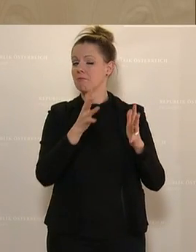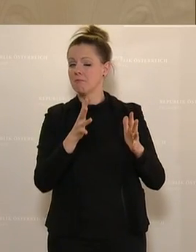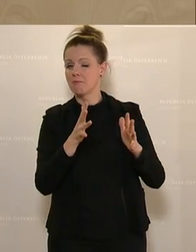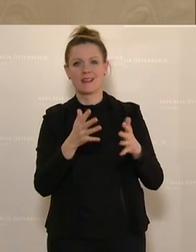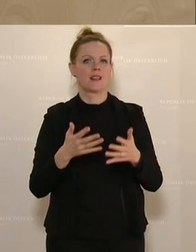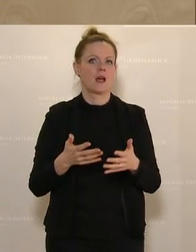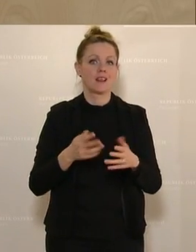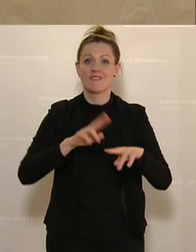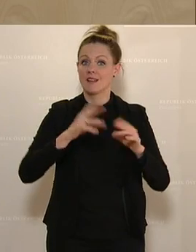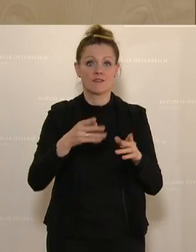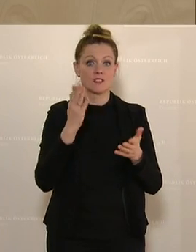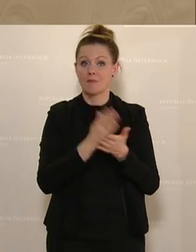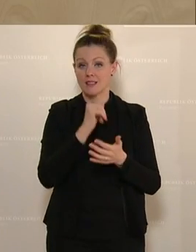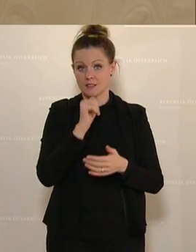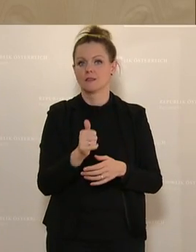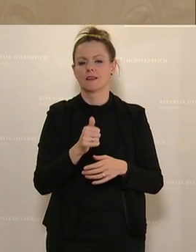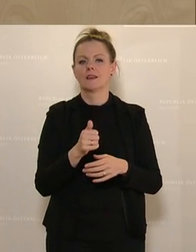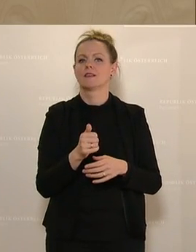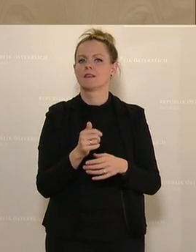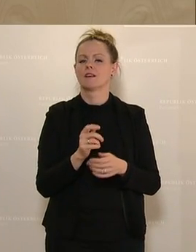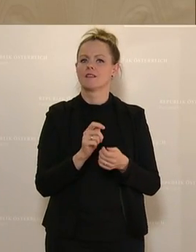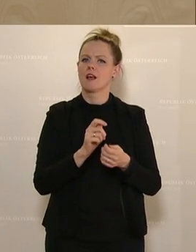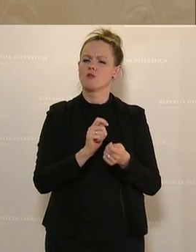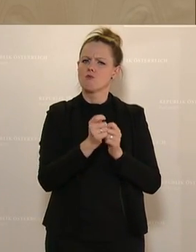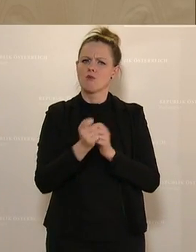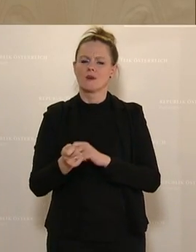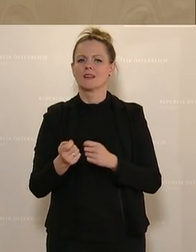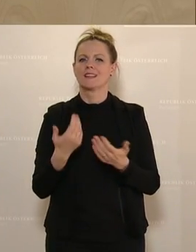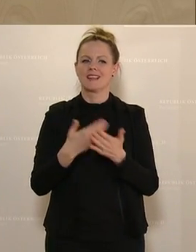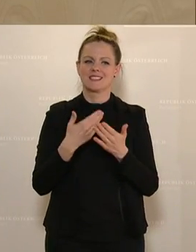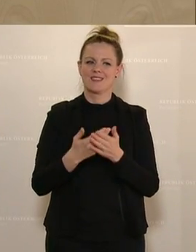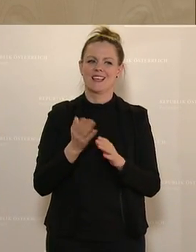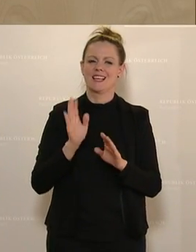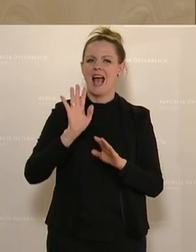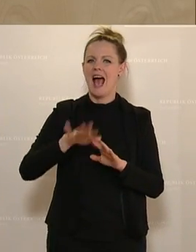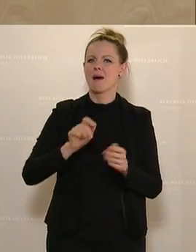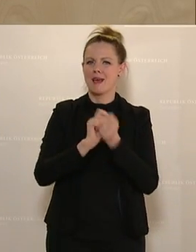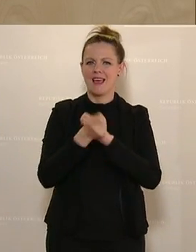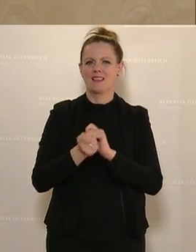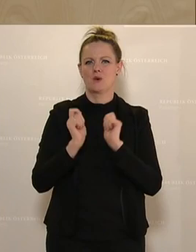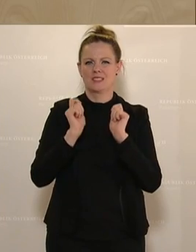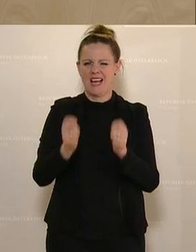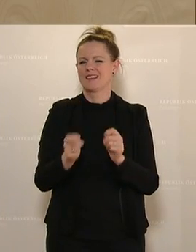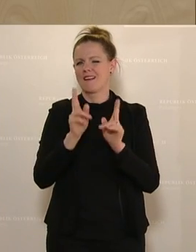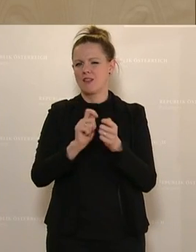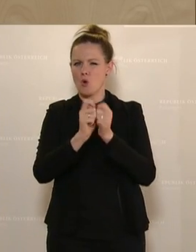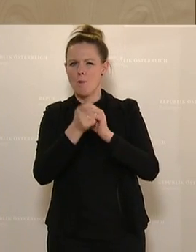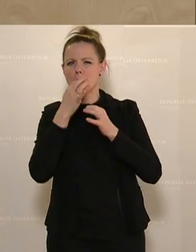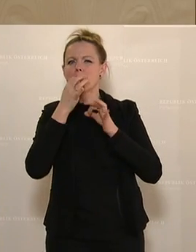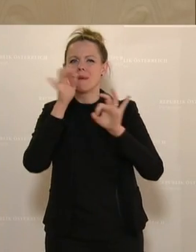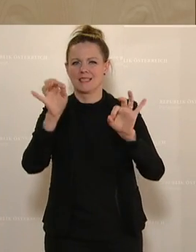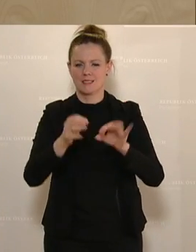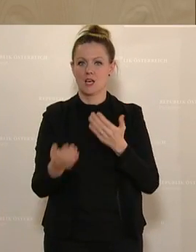etwas nicht passt. Daher bringe ich auch einen Abänderungsantrag ein, weil wir haben ein paar Punkte, wo man ein paar Sachen noch besser machen